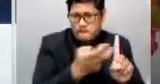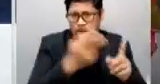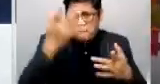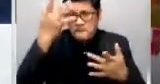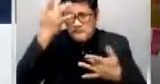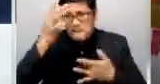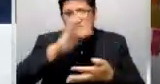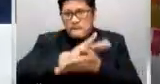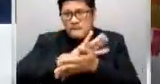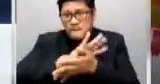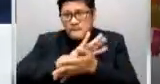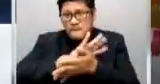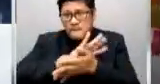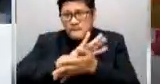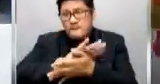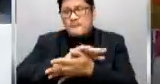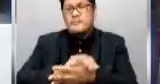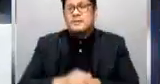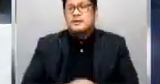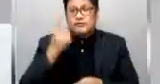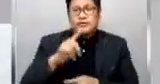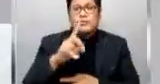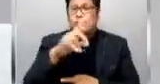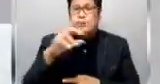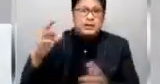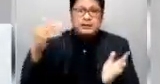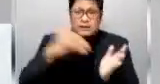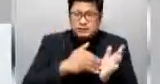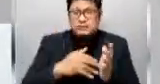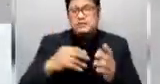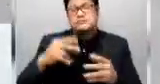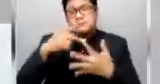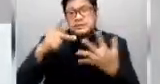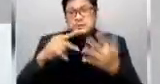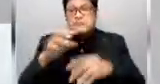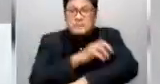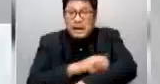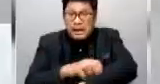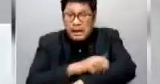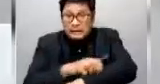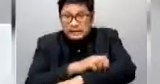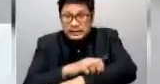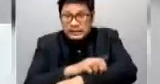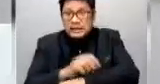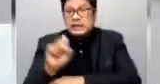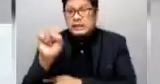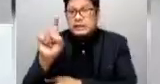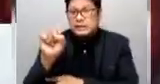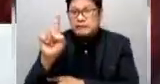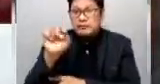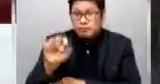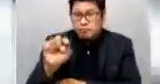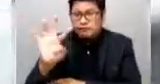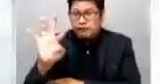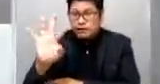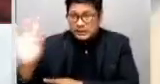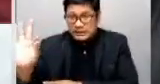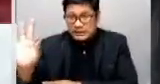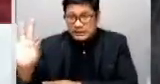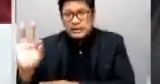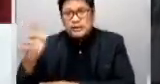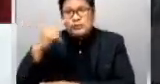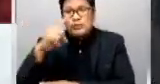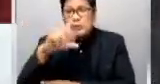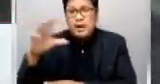sa kada 100,000 populasyon. Ang Makati, nasa 11.49 kada 100,000 tao ang